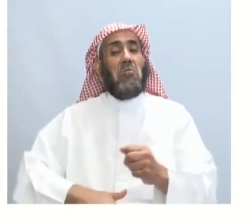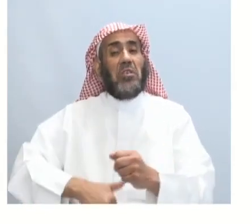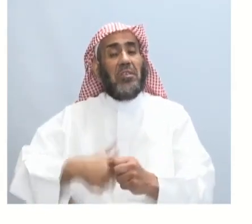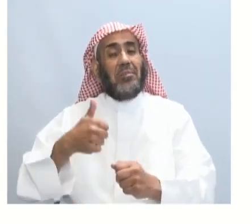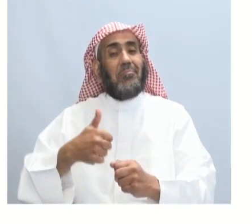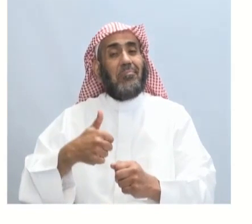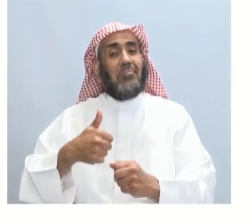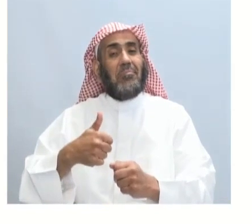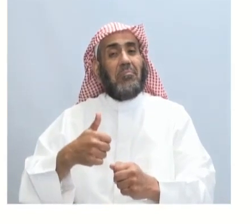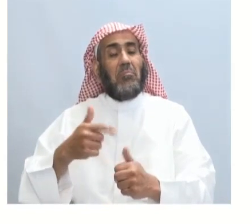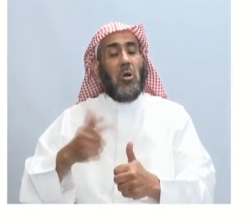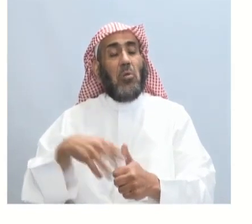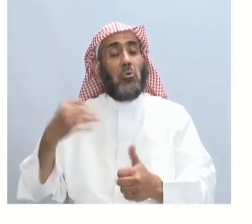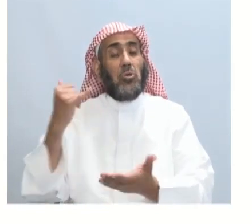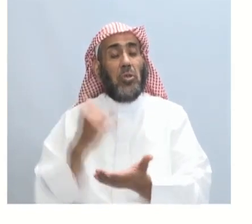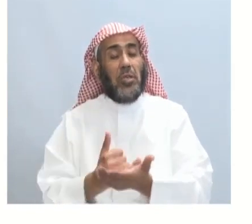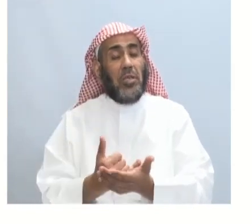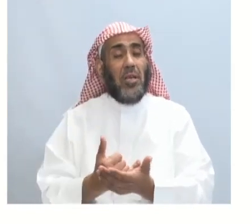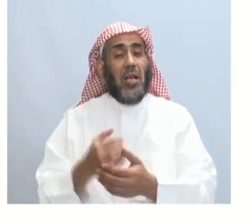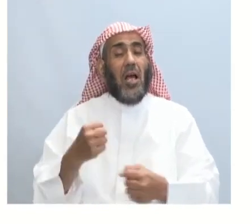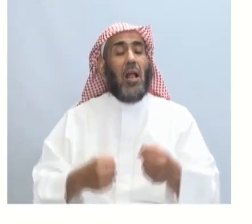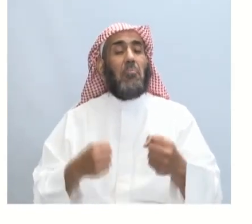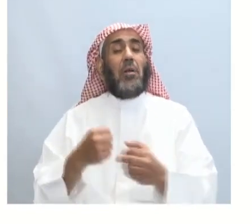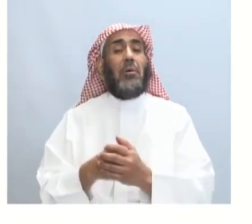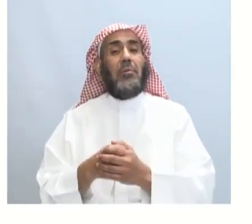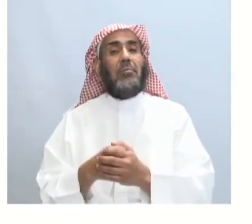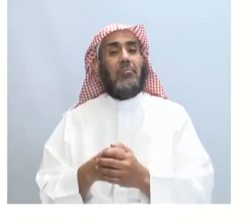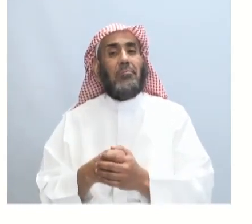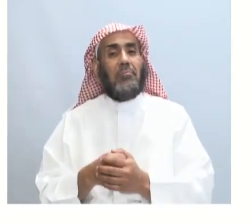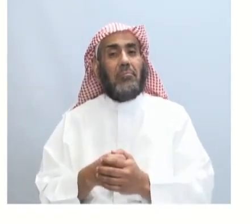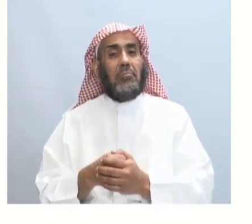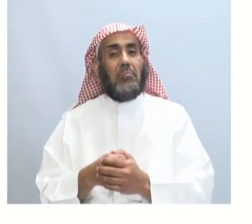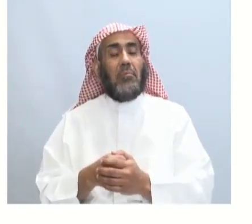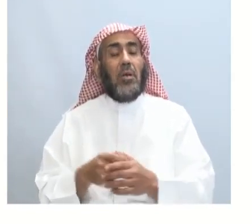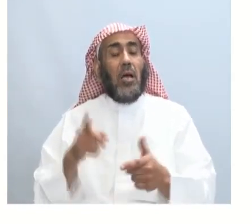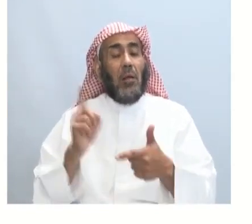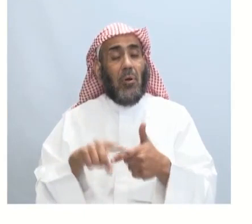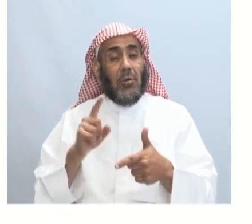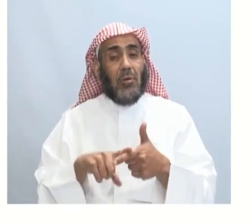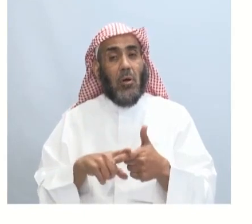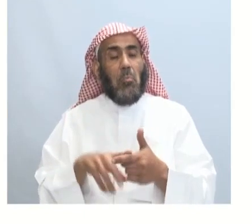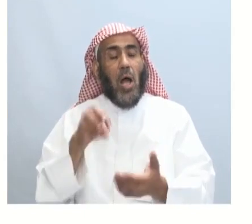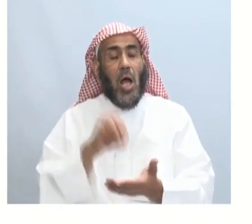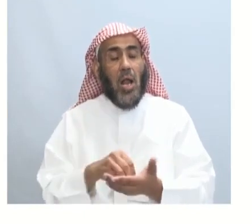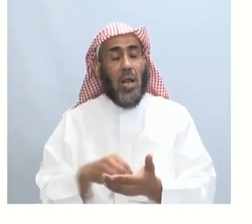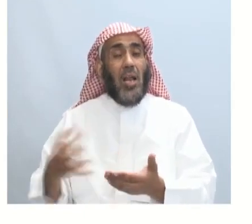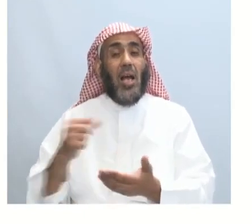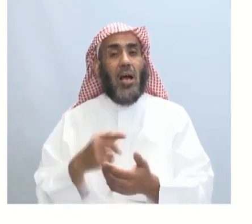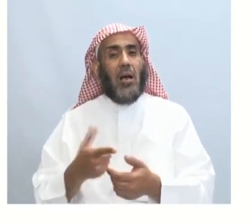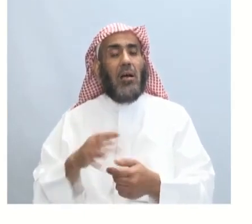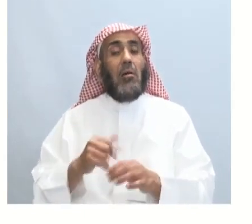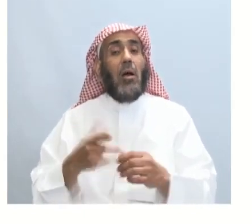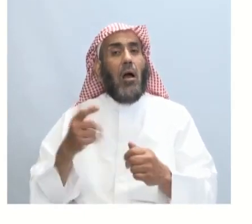ان ان يمارس سلطته على هذه هذه المركبه الامر الاخر وهو هل الحق العيني